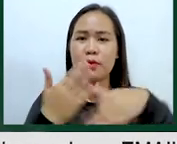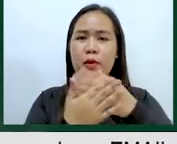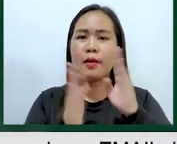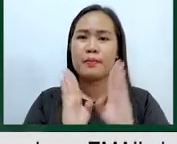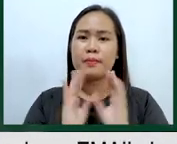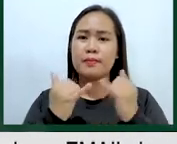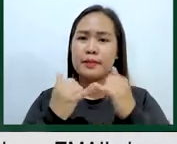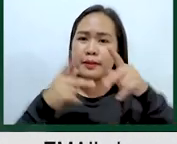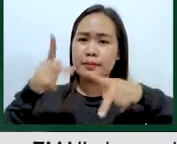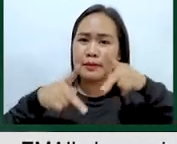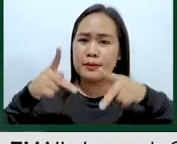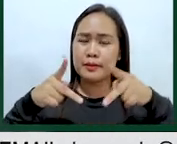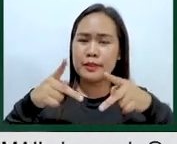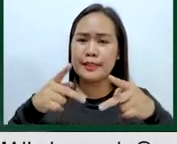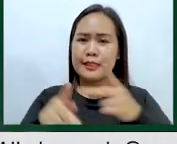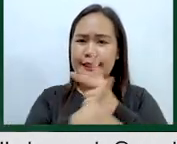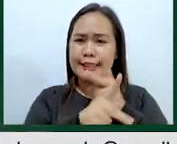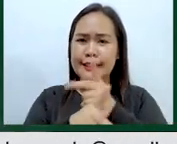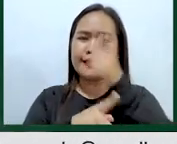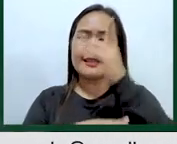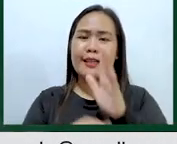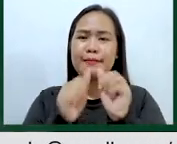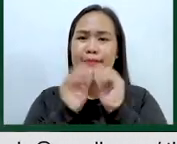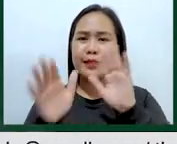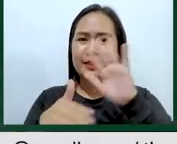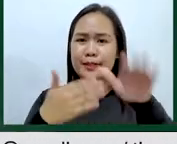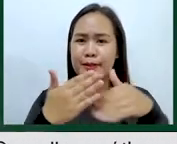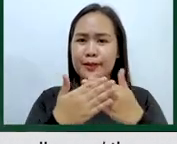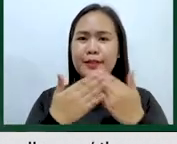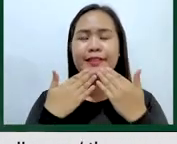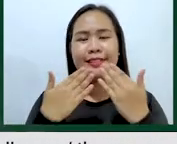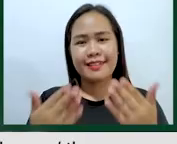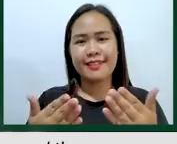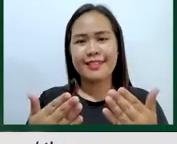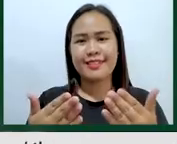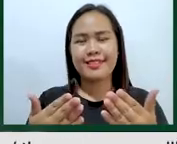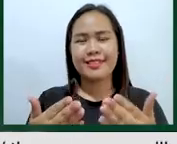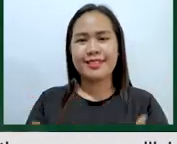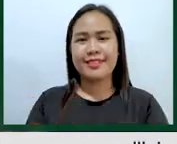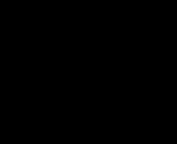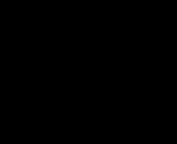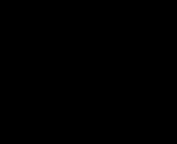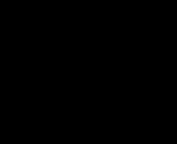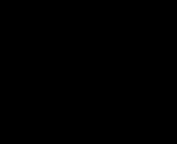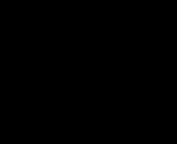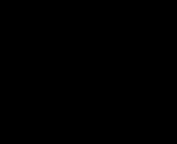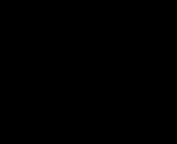sa ating mga kabarangay, ingat po tayo lahat, and may God bless us all. Thank you.